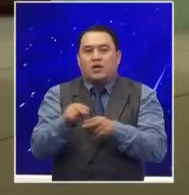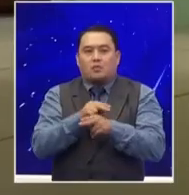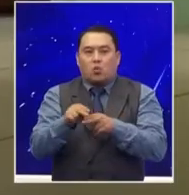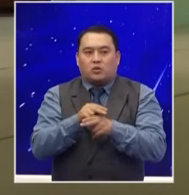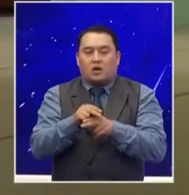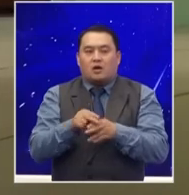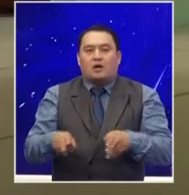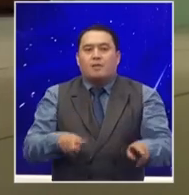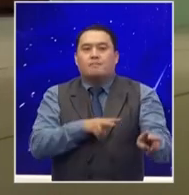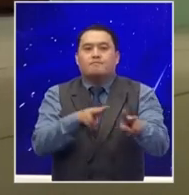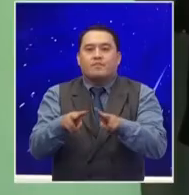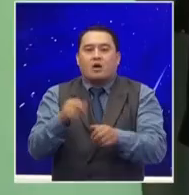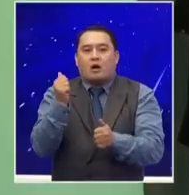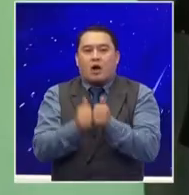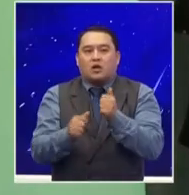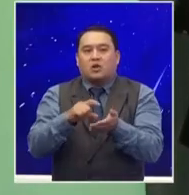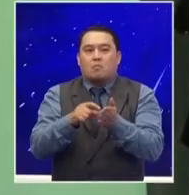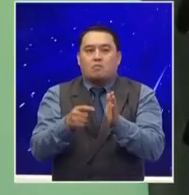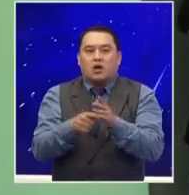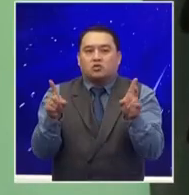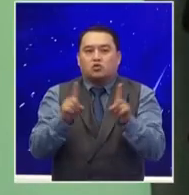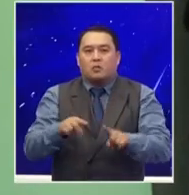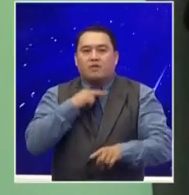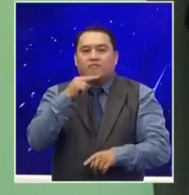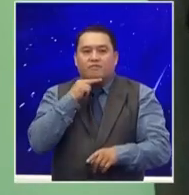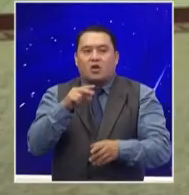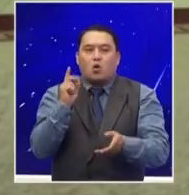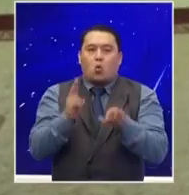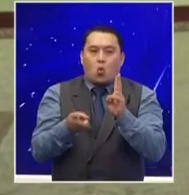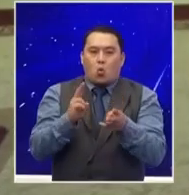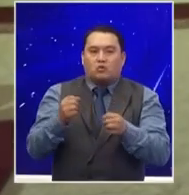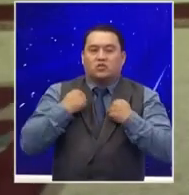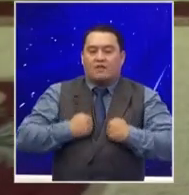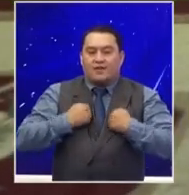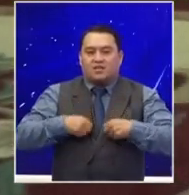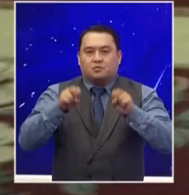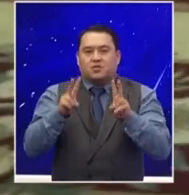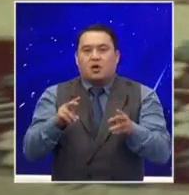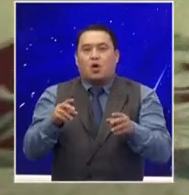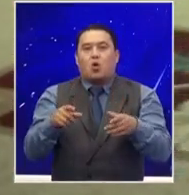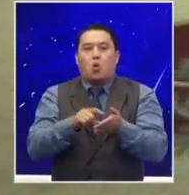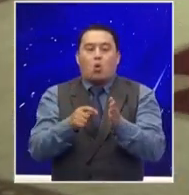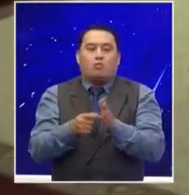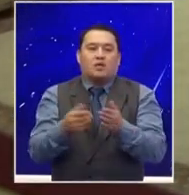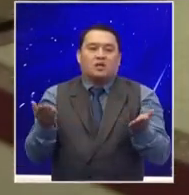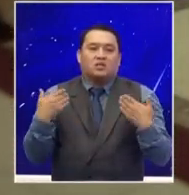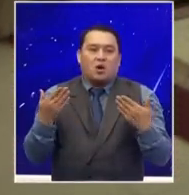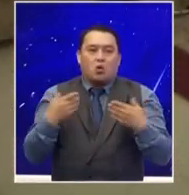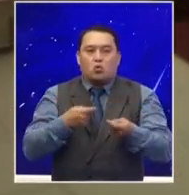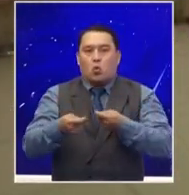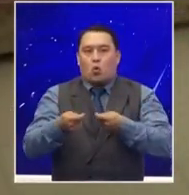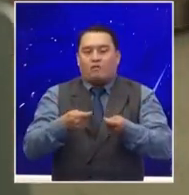Члены мониторинговой группы проверяли каждое помещение. Особое внимание уделили кухне, душевым кабинам и специальным комнатам для досуга. Действительно,